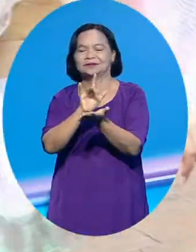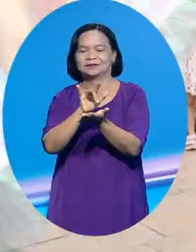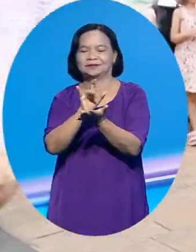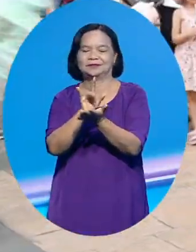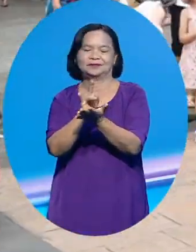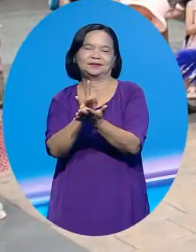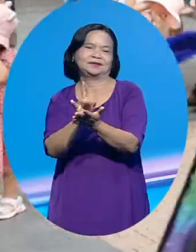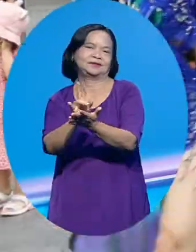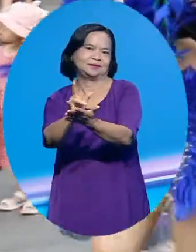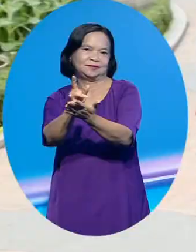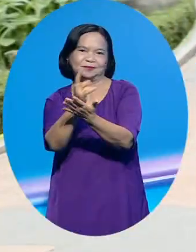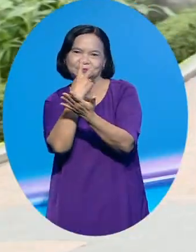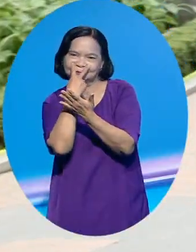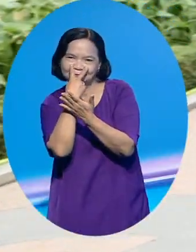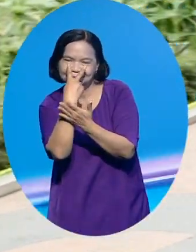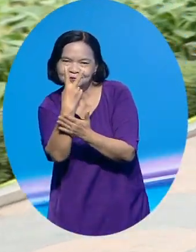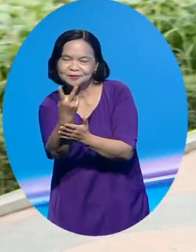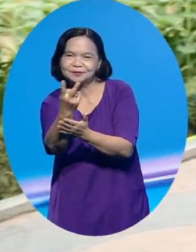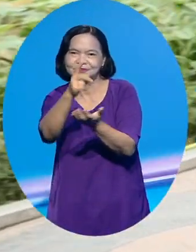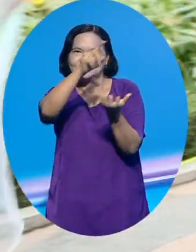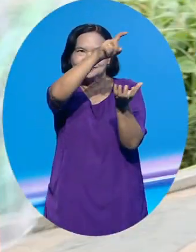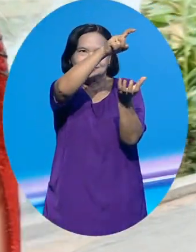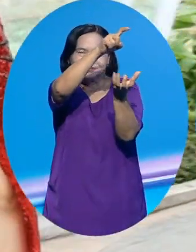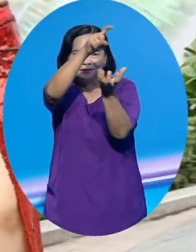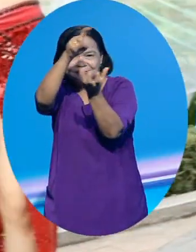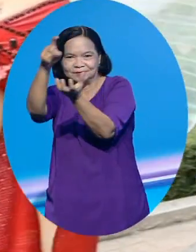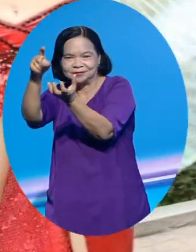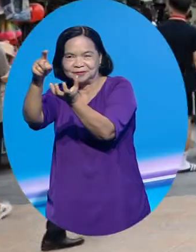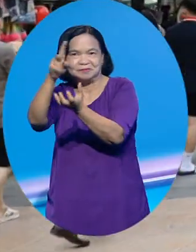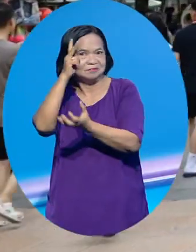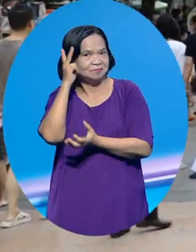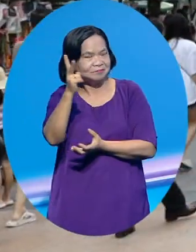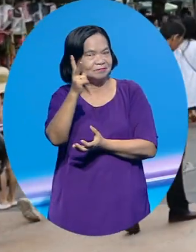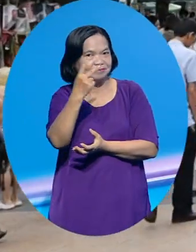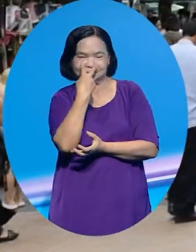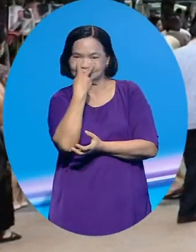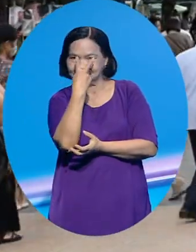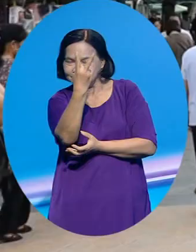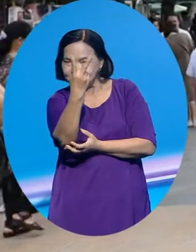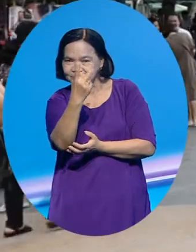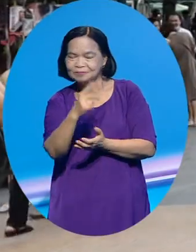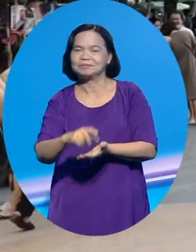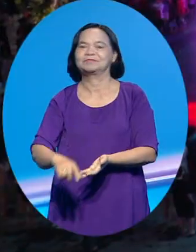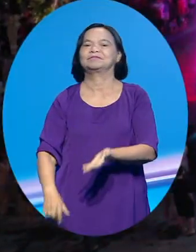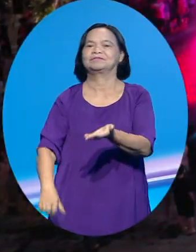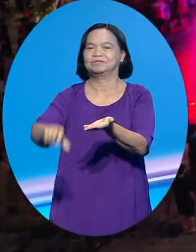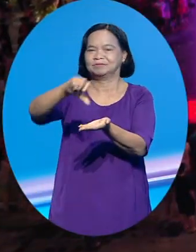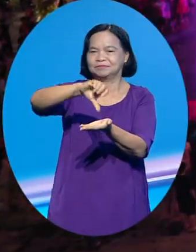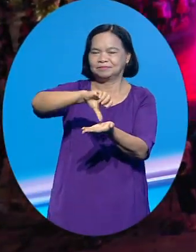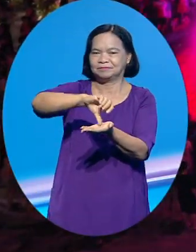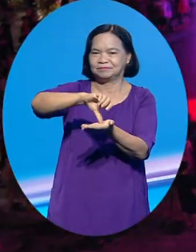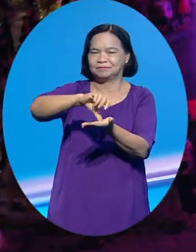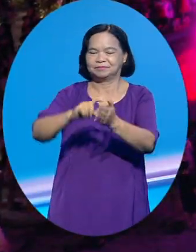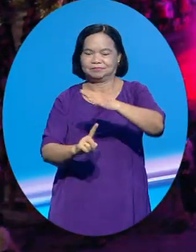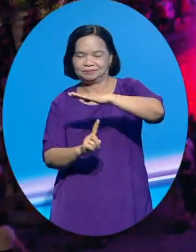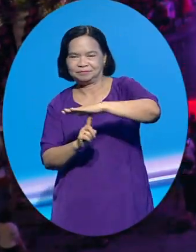du khách trải nghiệm ngắm vịnh di sản trên cáp treo Nữ Hoàng đạt 2 kỷ lục, khám phá không gian văn hóa Việt-Nhật. Trong